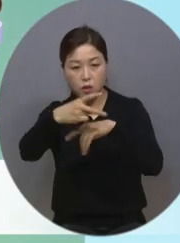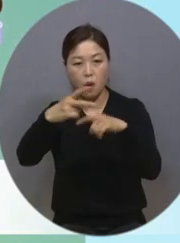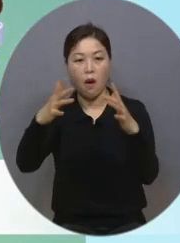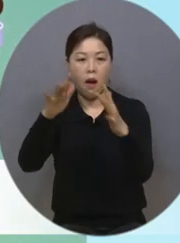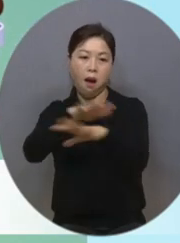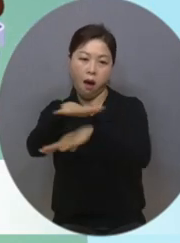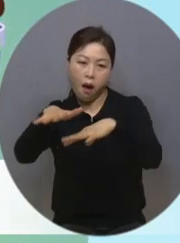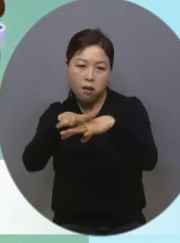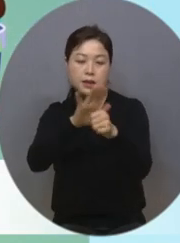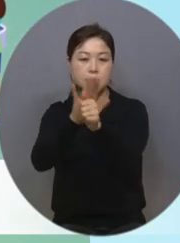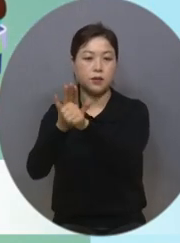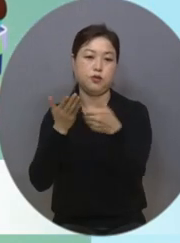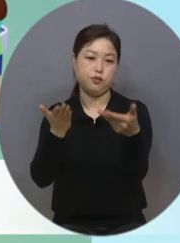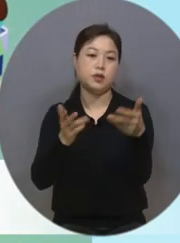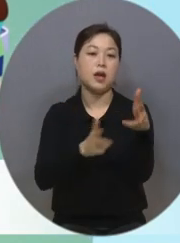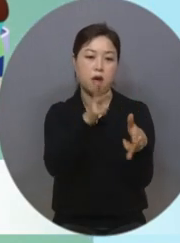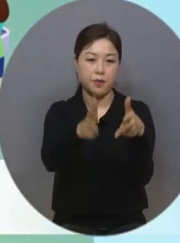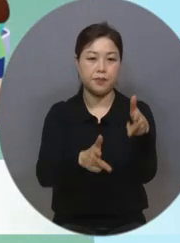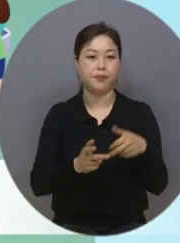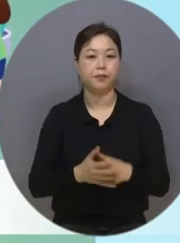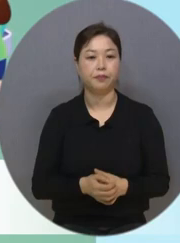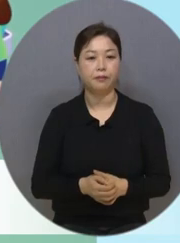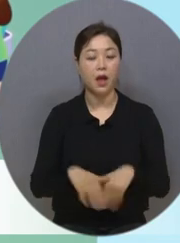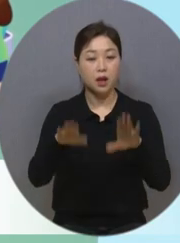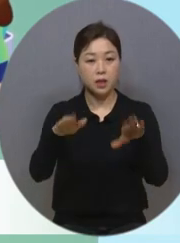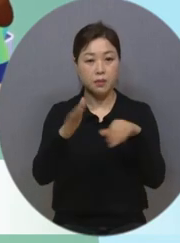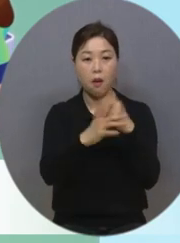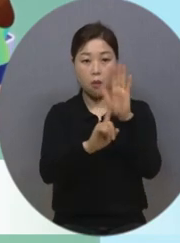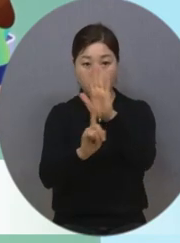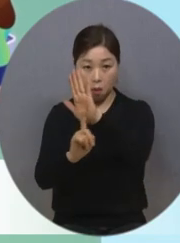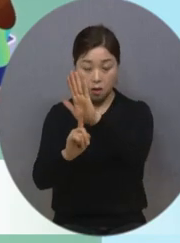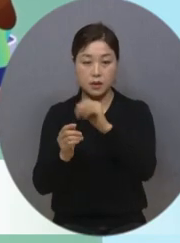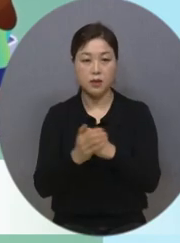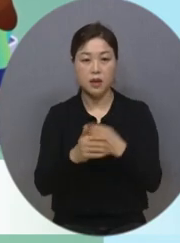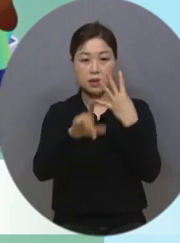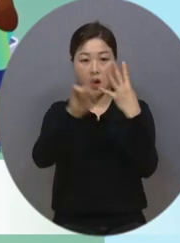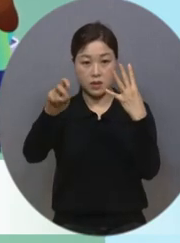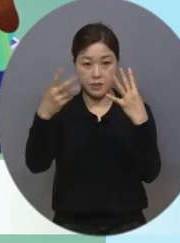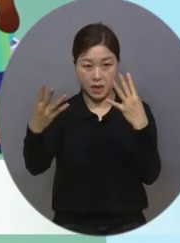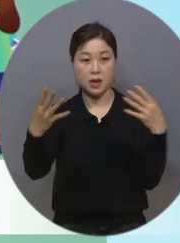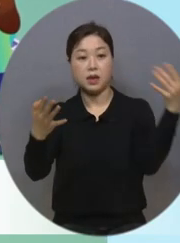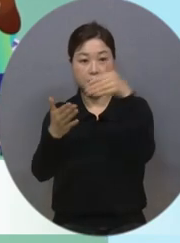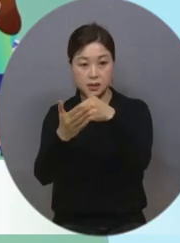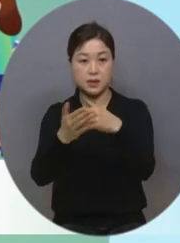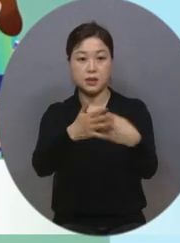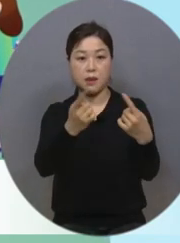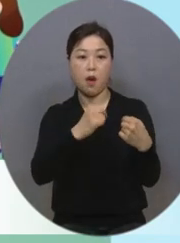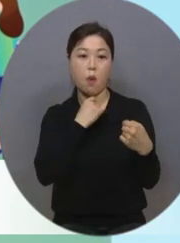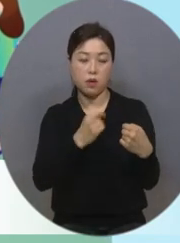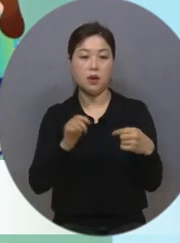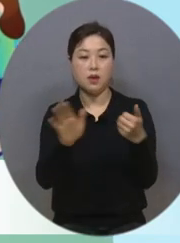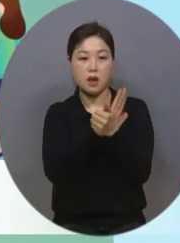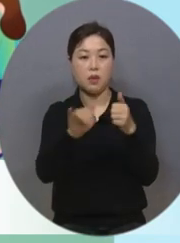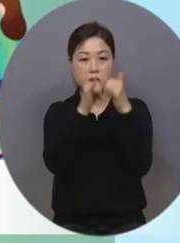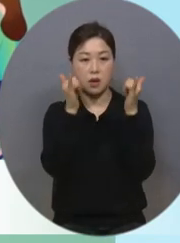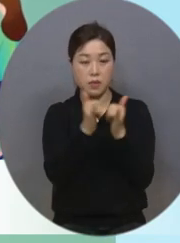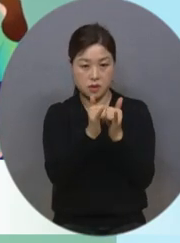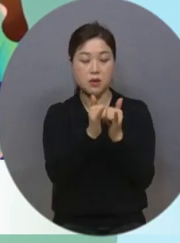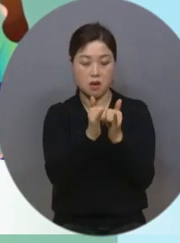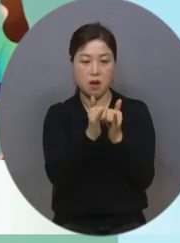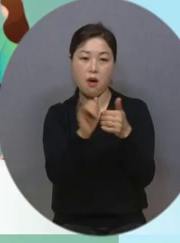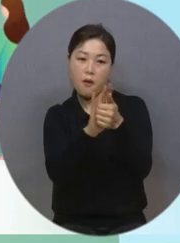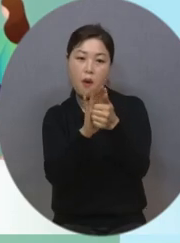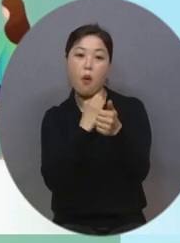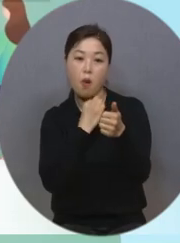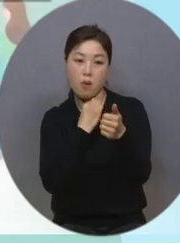구축 등을 지원하는 사업입니다. 이번 공모는 24일까지 진행되며 참여하고자 하는 사회서비스 제공기관은